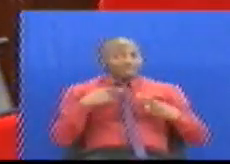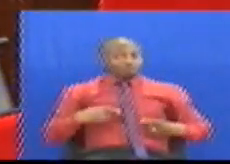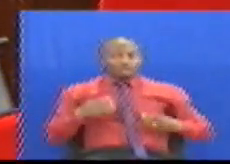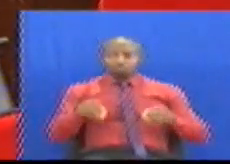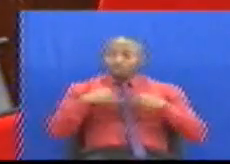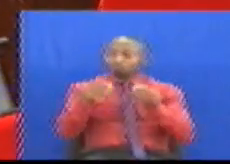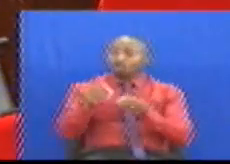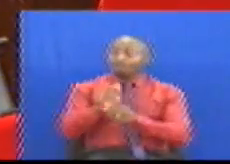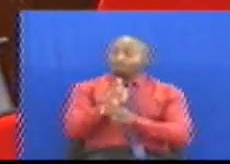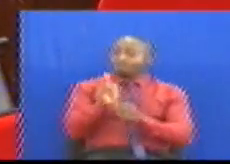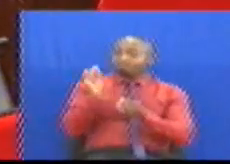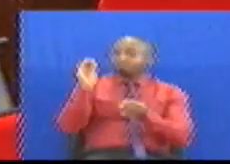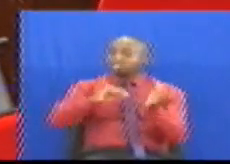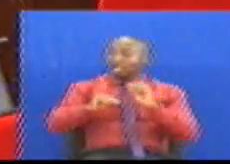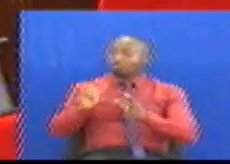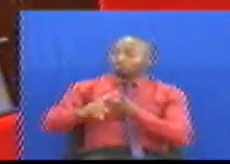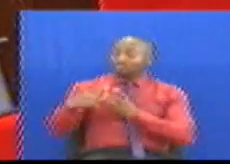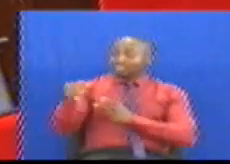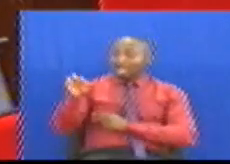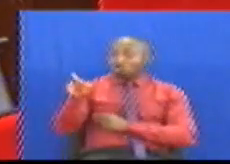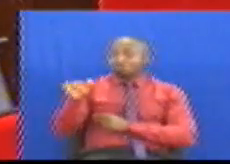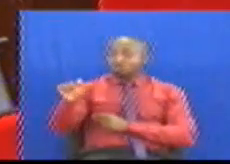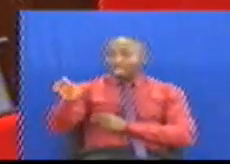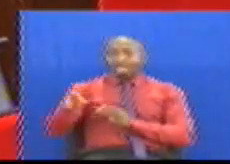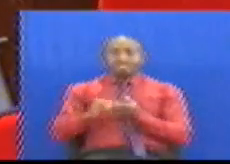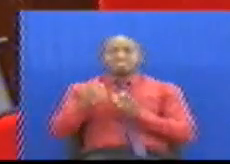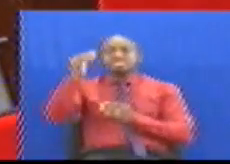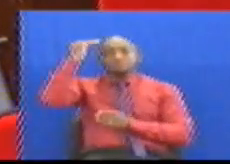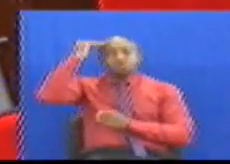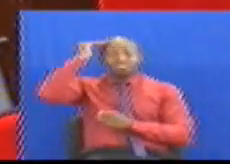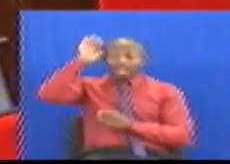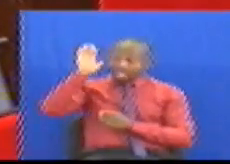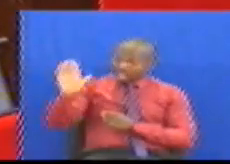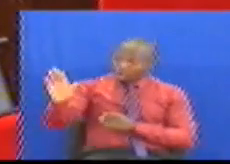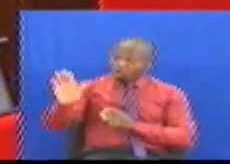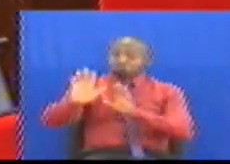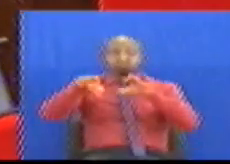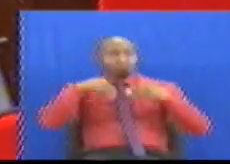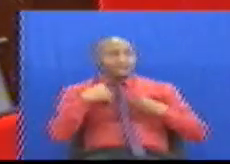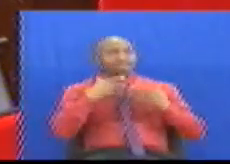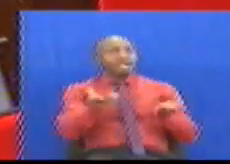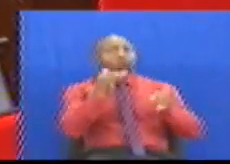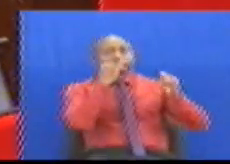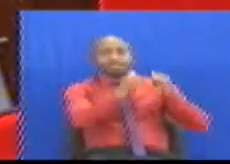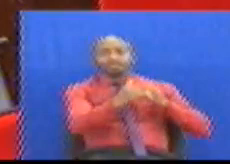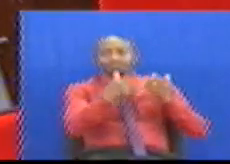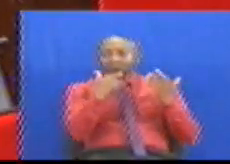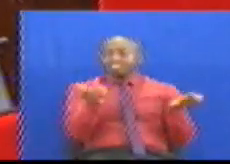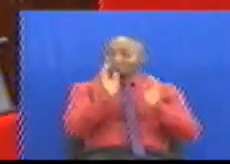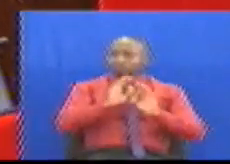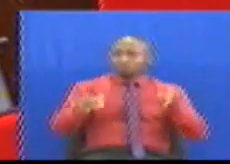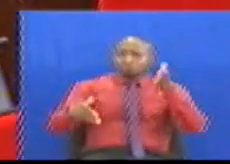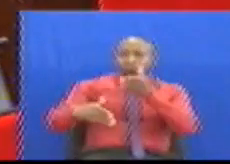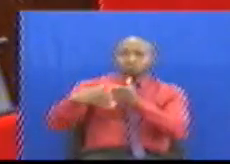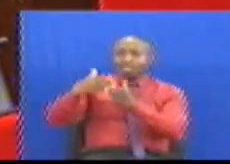yao yote kwa maswala ya TARURA ni utashi wa maswala ya TARURA kukubali ama kukataa. Sasa ni vizuri tujenge mfumo